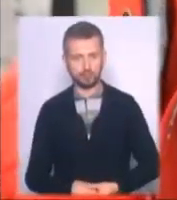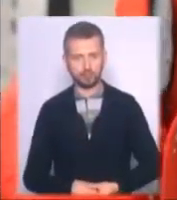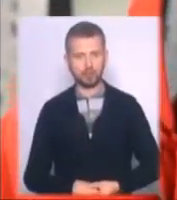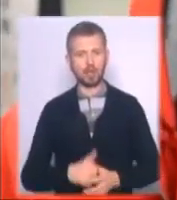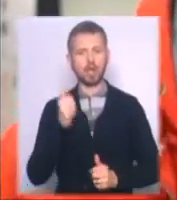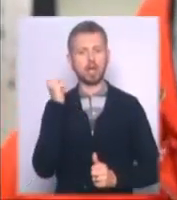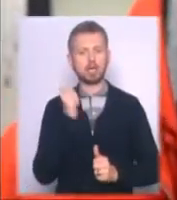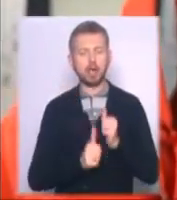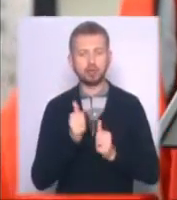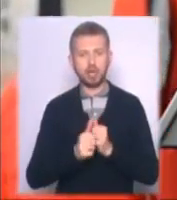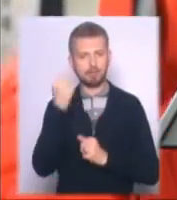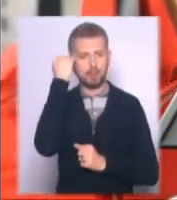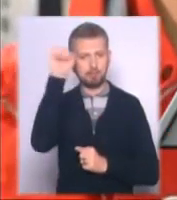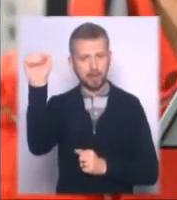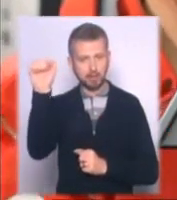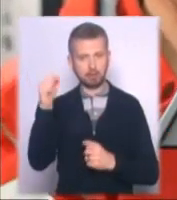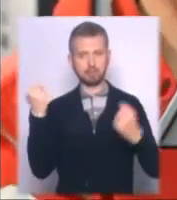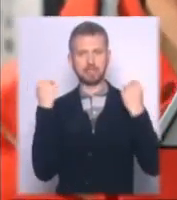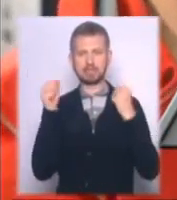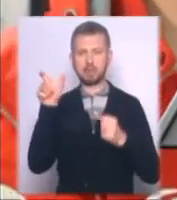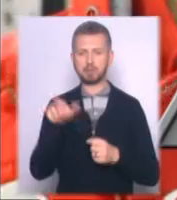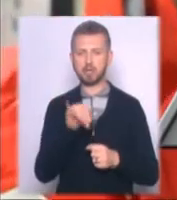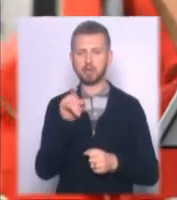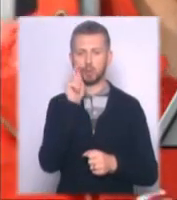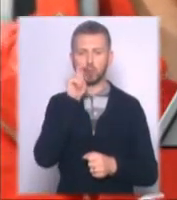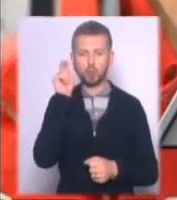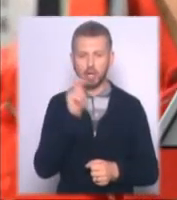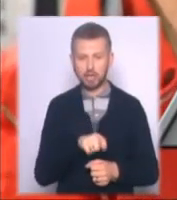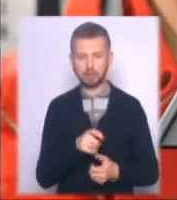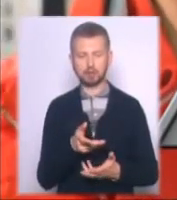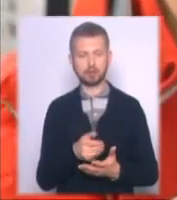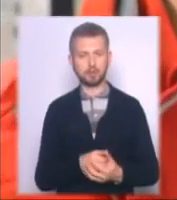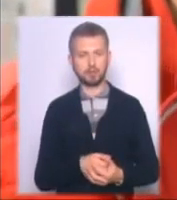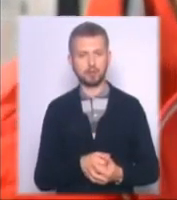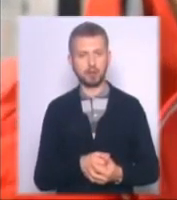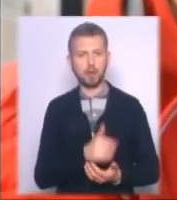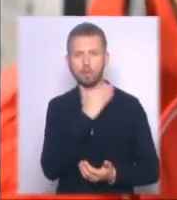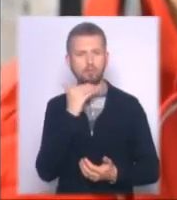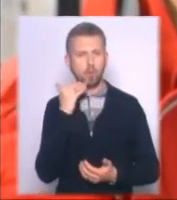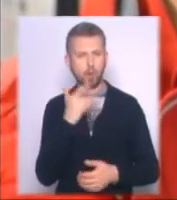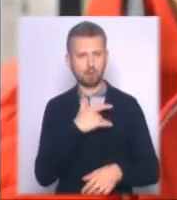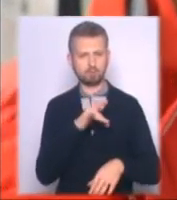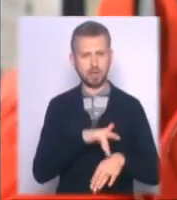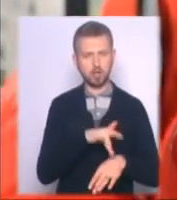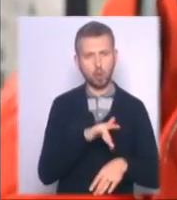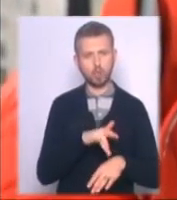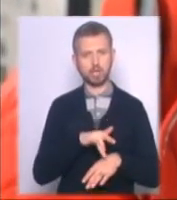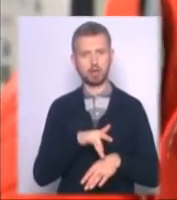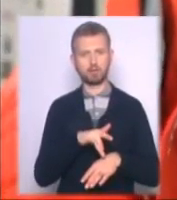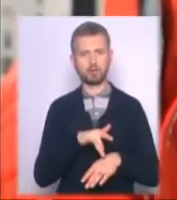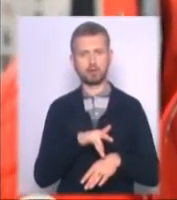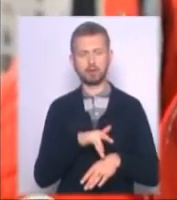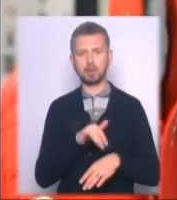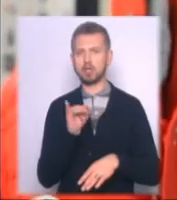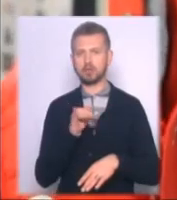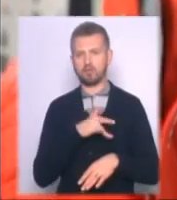Каждая победа спортсмена из Украины – это победа для всей Украины. Много поклонников, и Фёдор Кличко